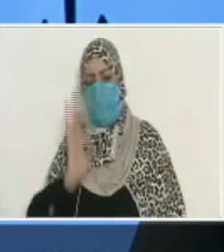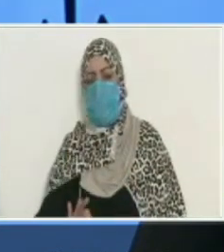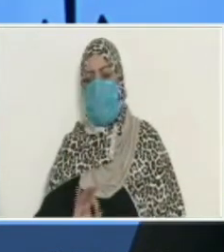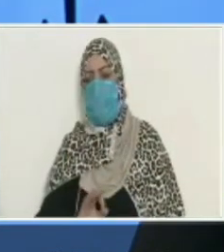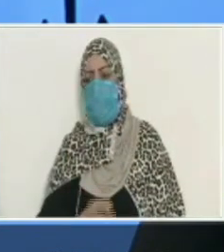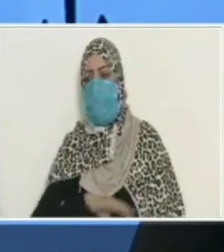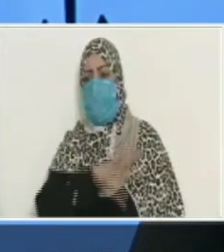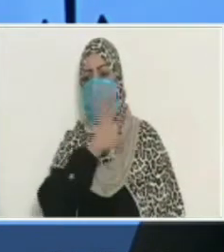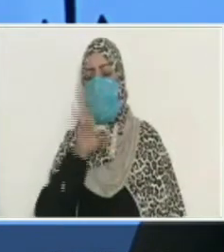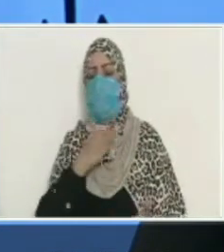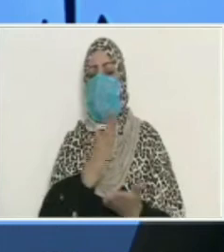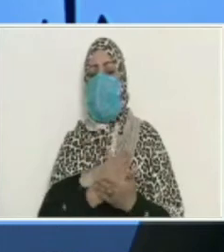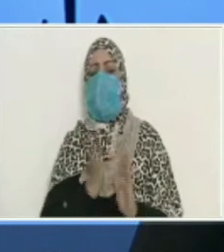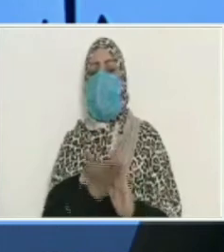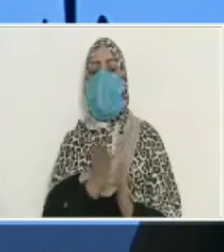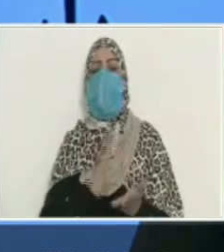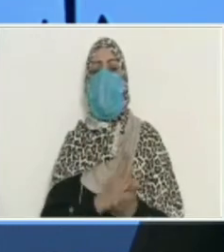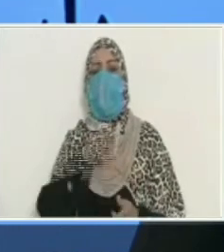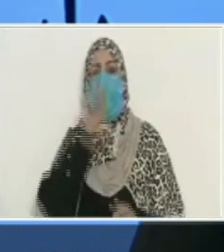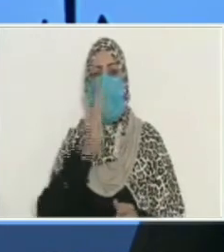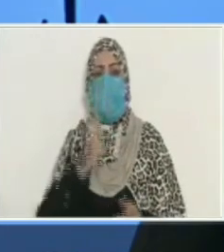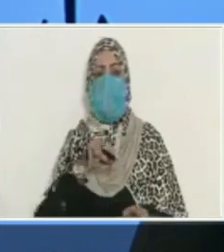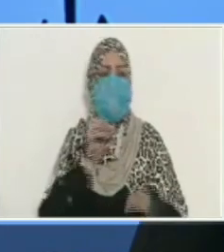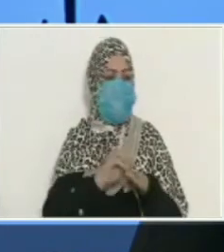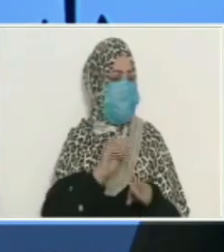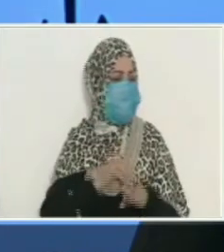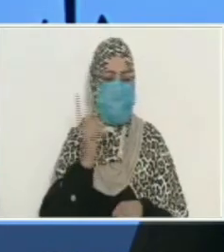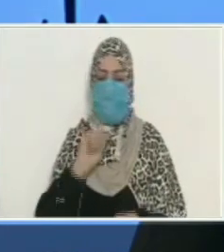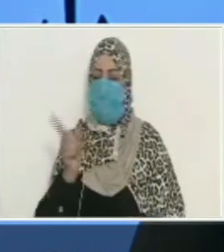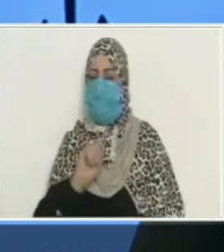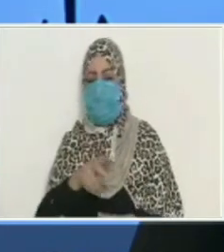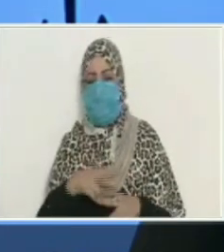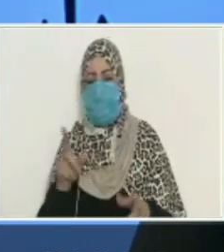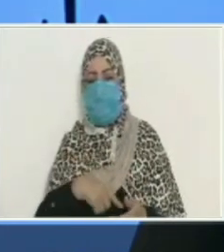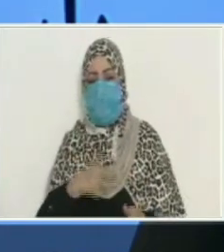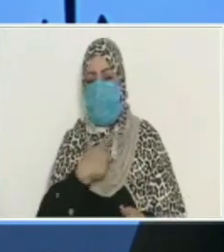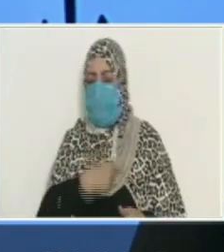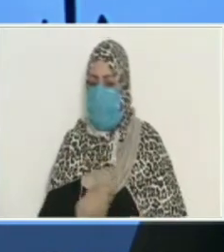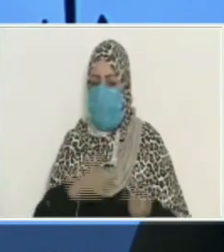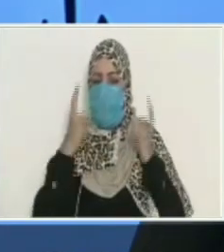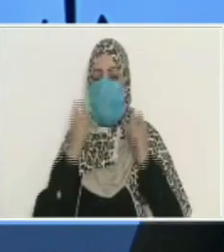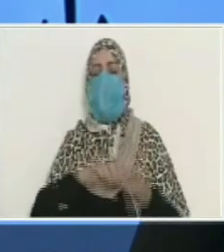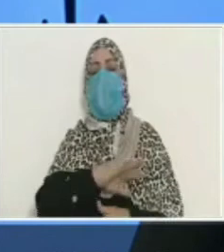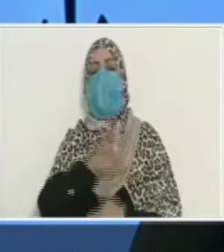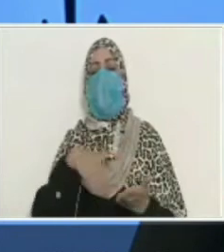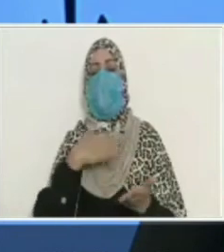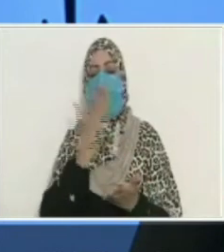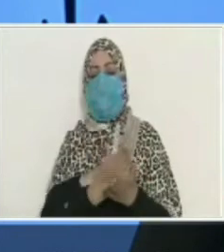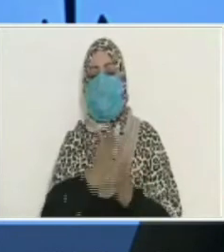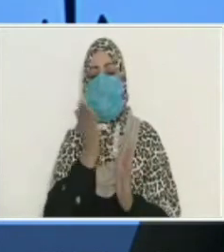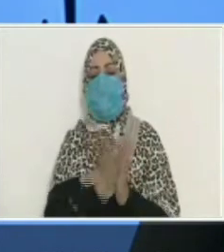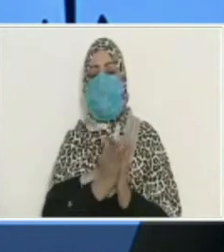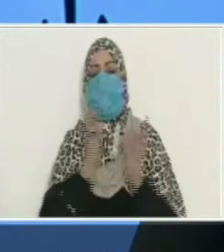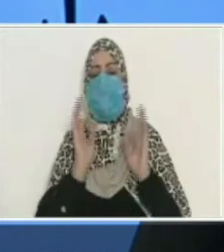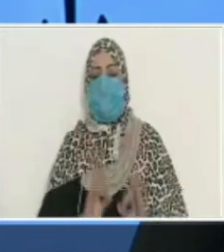الذهب قليلا أو كثيرا، سواء كان هذا الذهب يعني الثلث أو أكثر أو أقل، لا وصية لوارث إلا أن